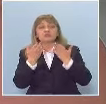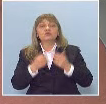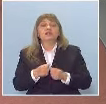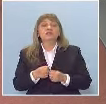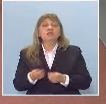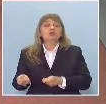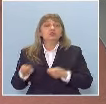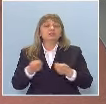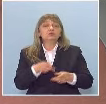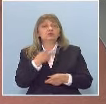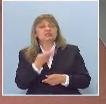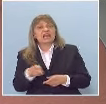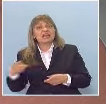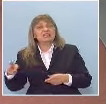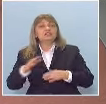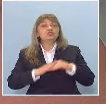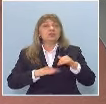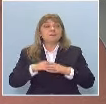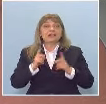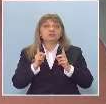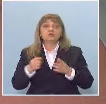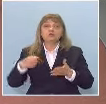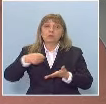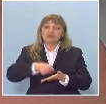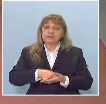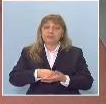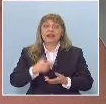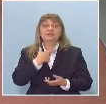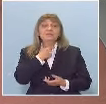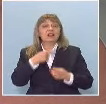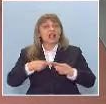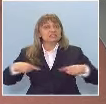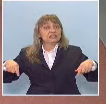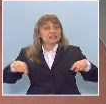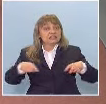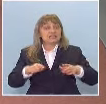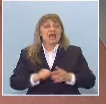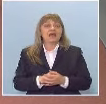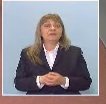ноу-хау и различни практики, които ние можем да прилагаме в класната стая.